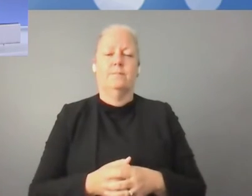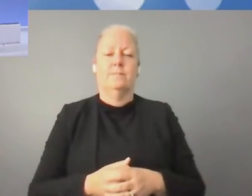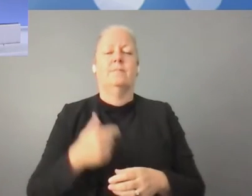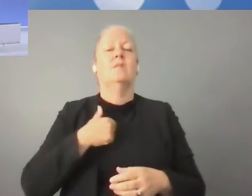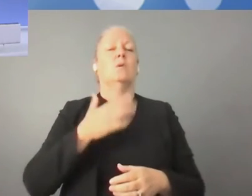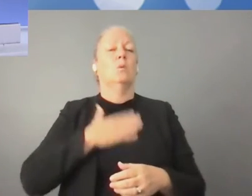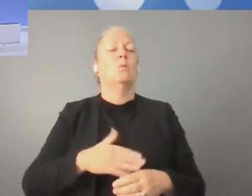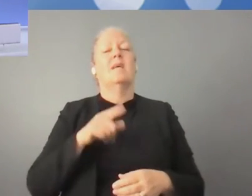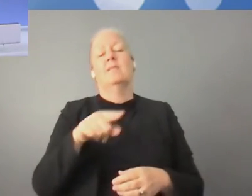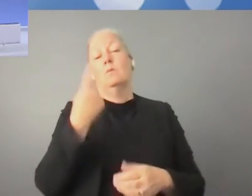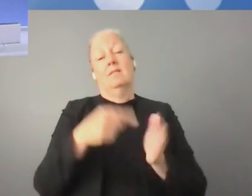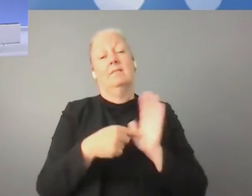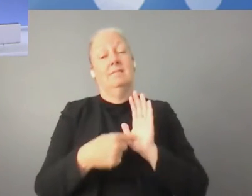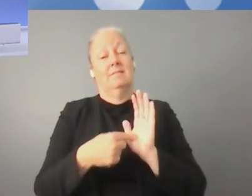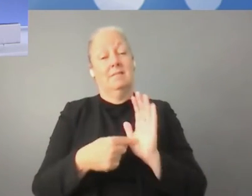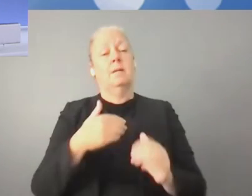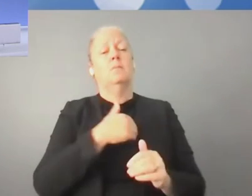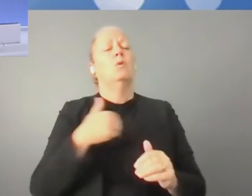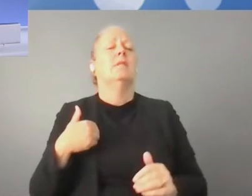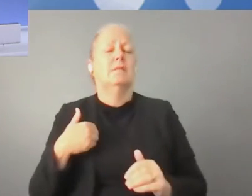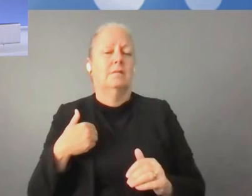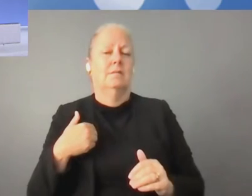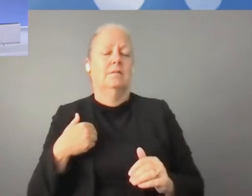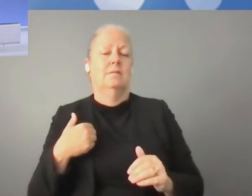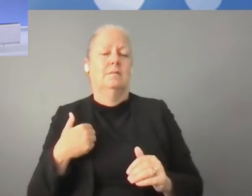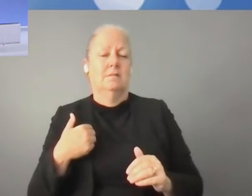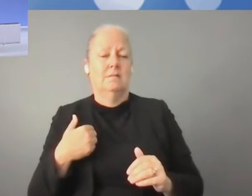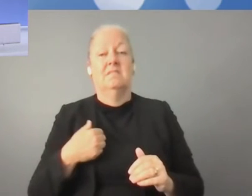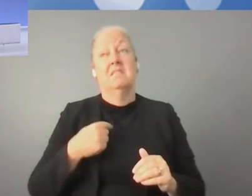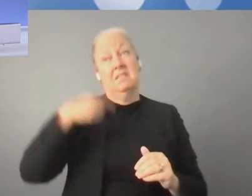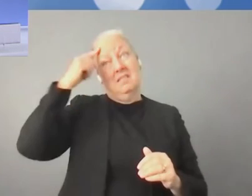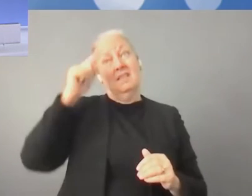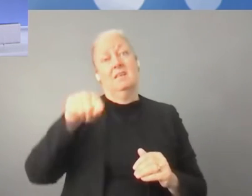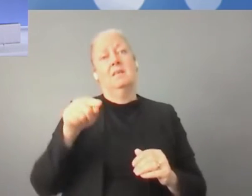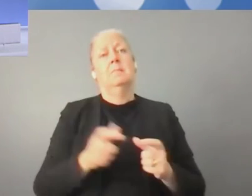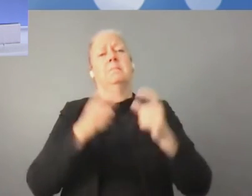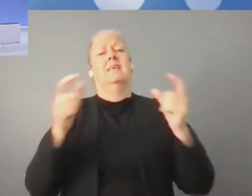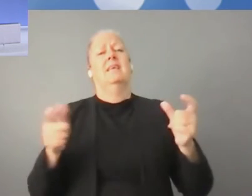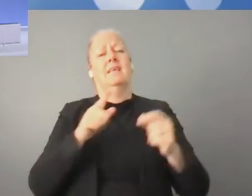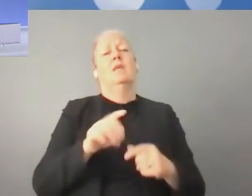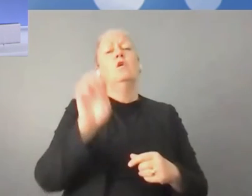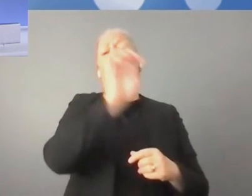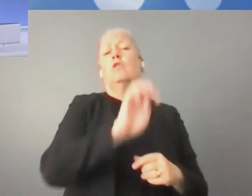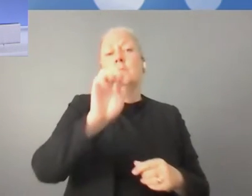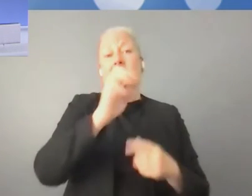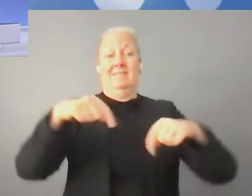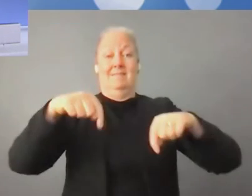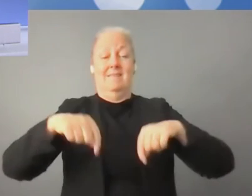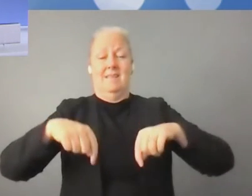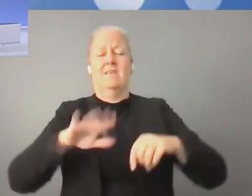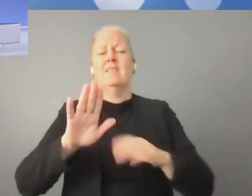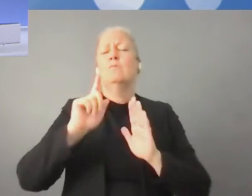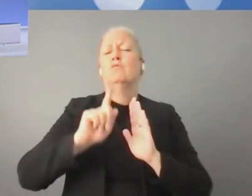Сердечно вам благодарен. Я с вами вполне согласен. Назову еще пример из Польши. В настоящий момент мы в